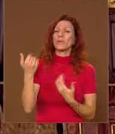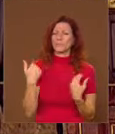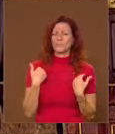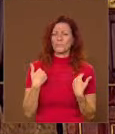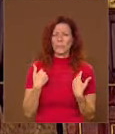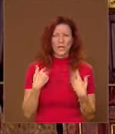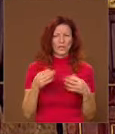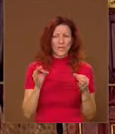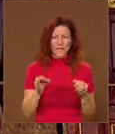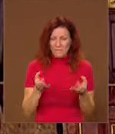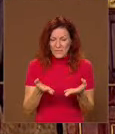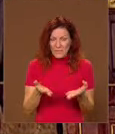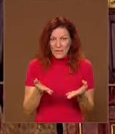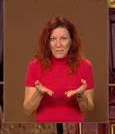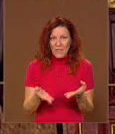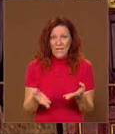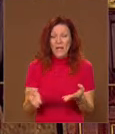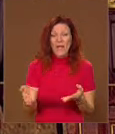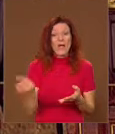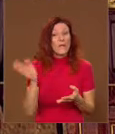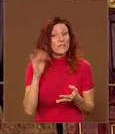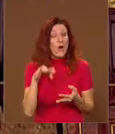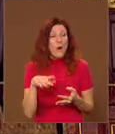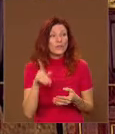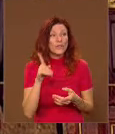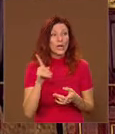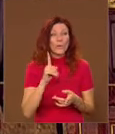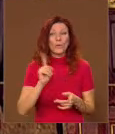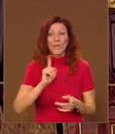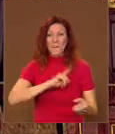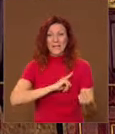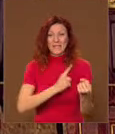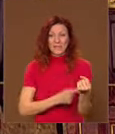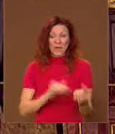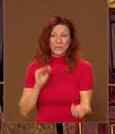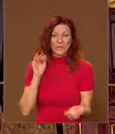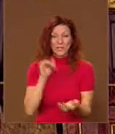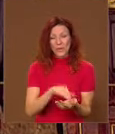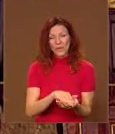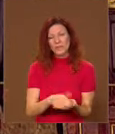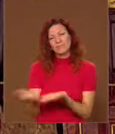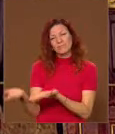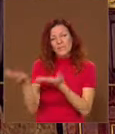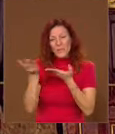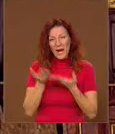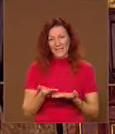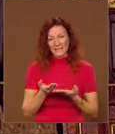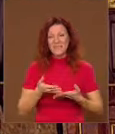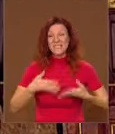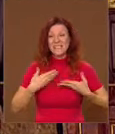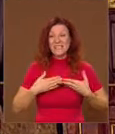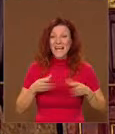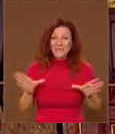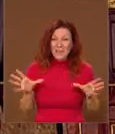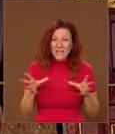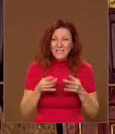правят, и онези, които все още не са го чули, за да бъдем едно, за да бъде радостта на Господнята трапеза голяма. Всички